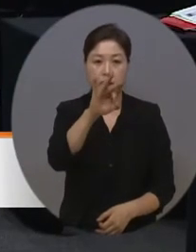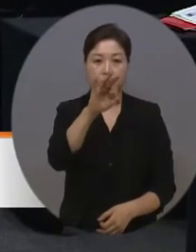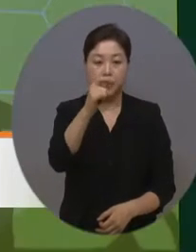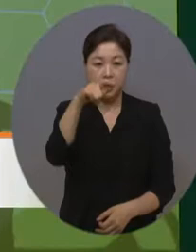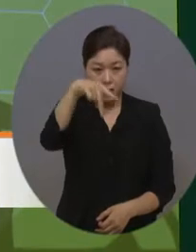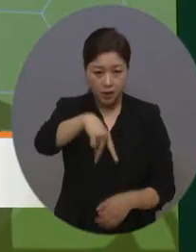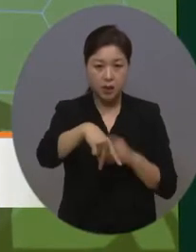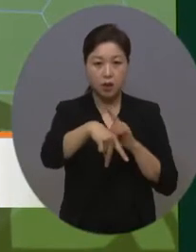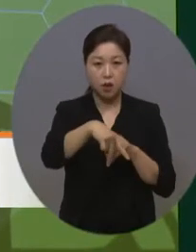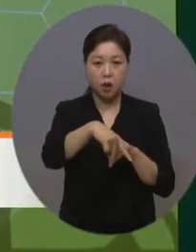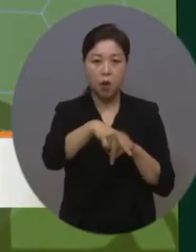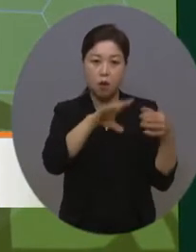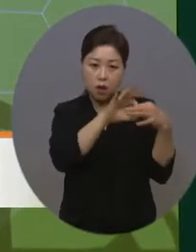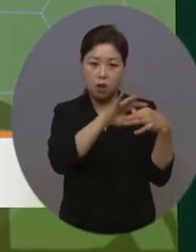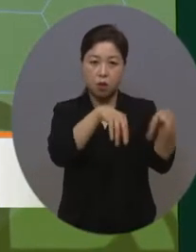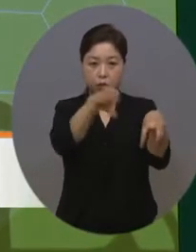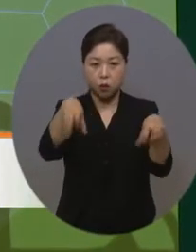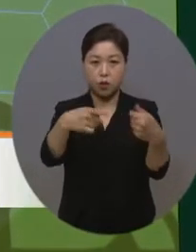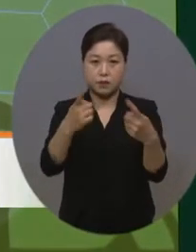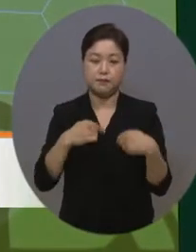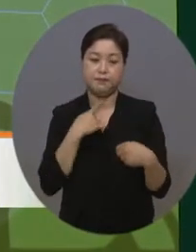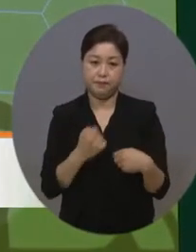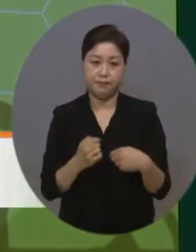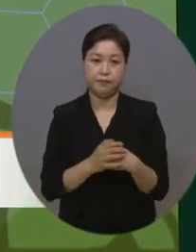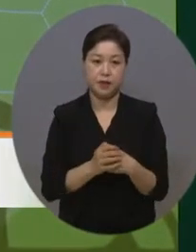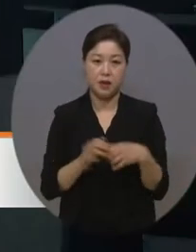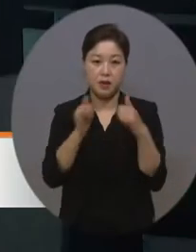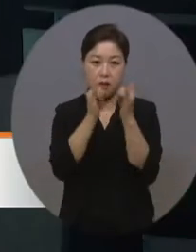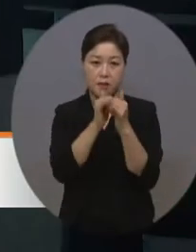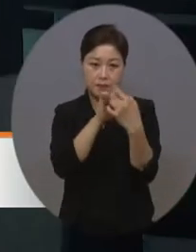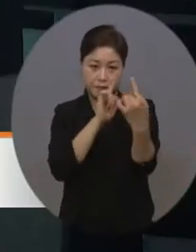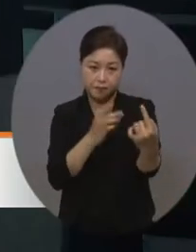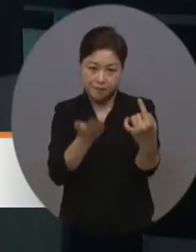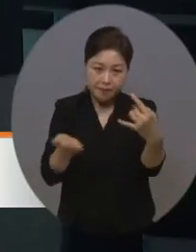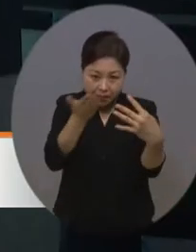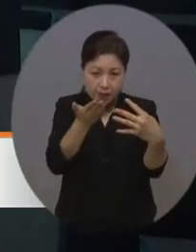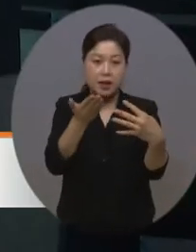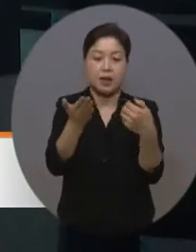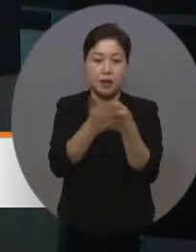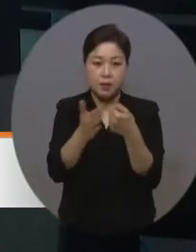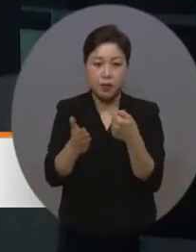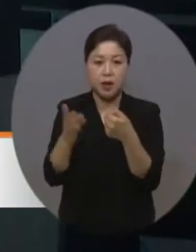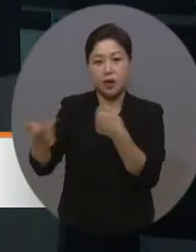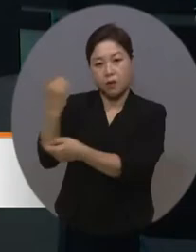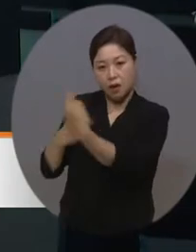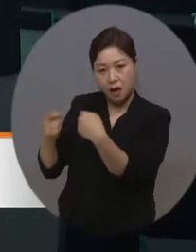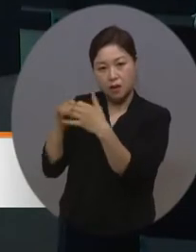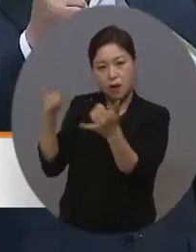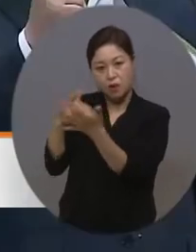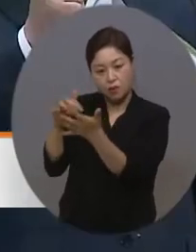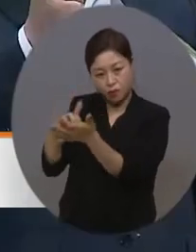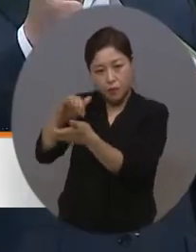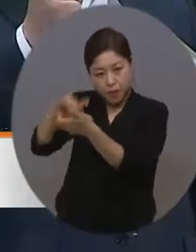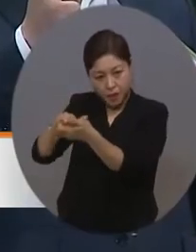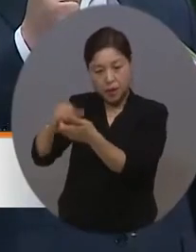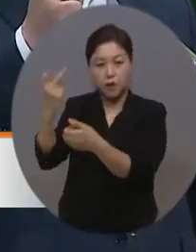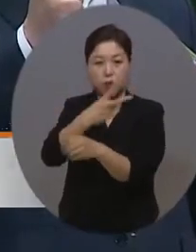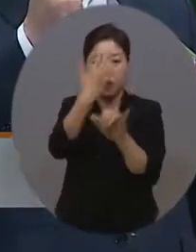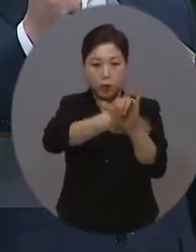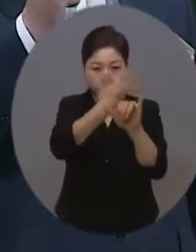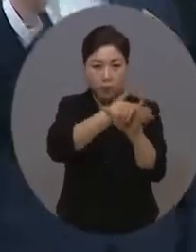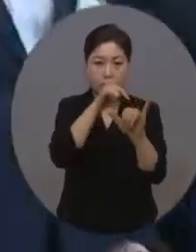참석했습니다. 이날 행사는 사회적 거리두기 단계를 고려해 현장 참석 인원을 제한하고 협회 유튜브 채널을